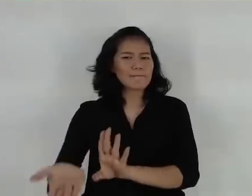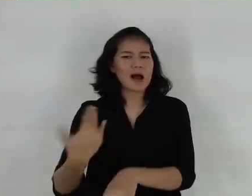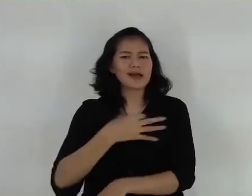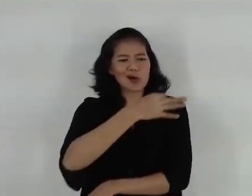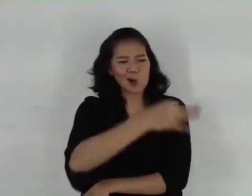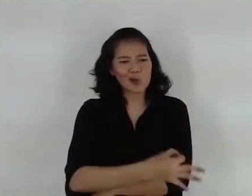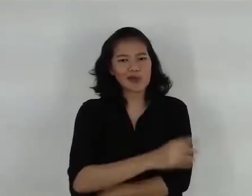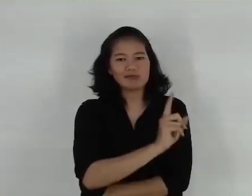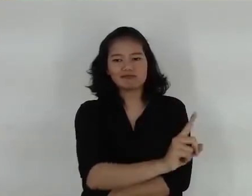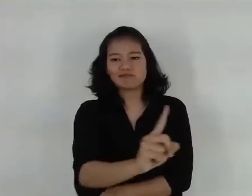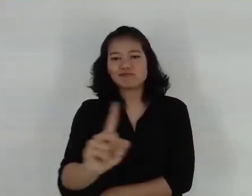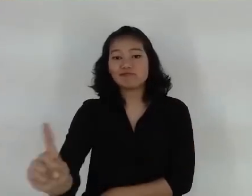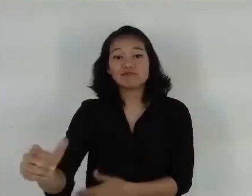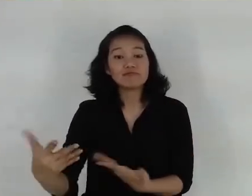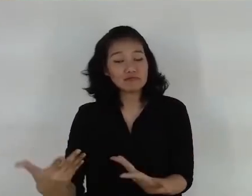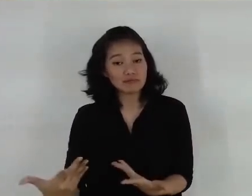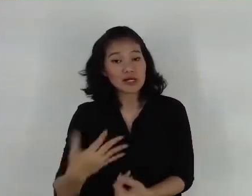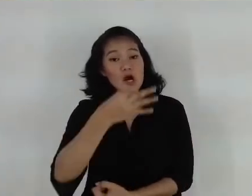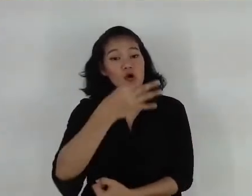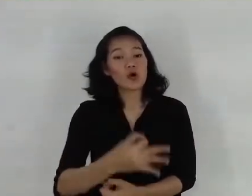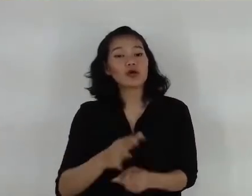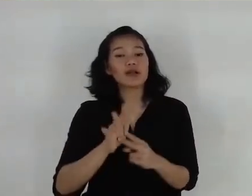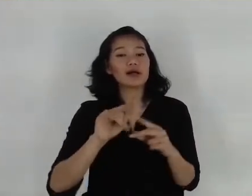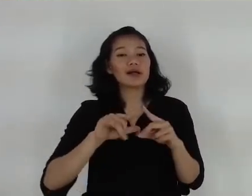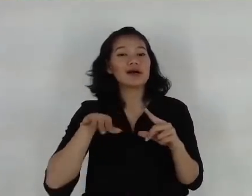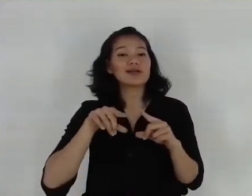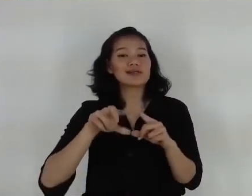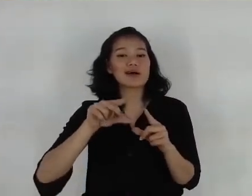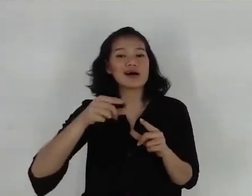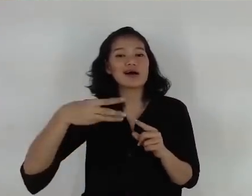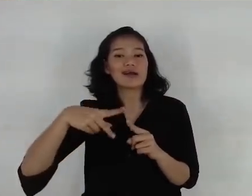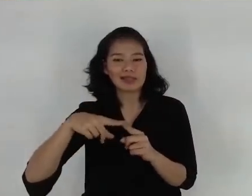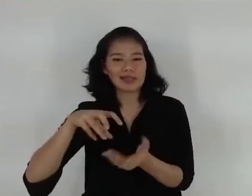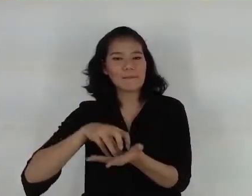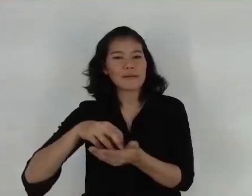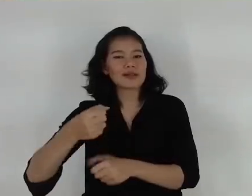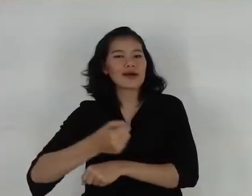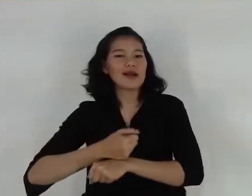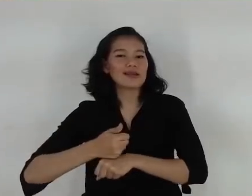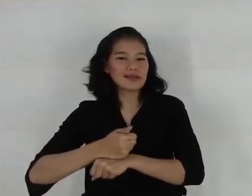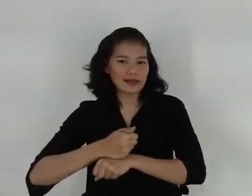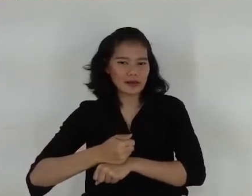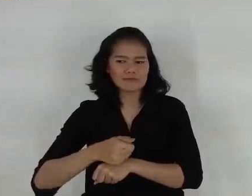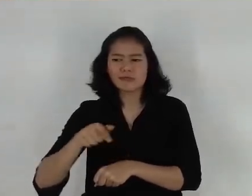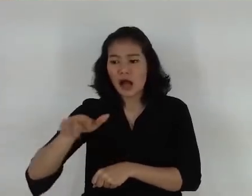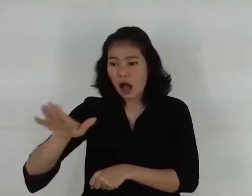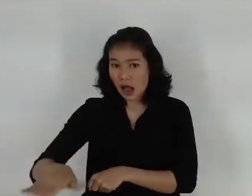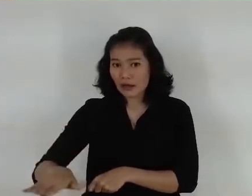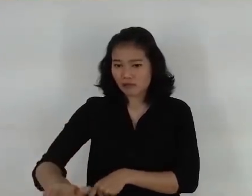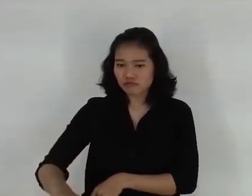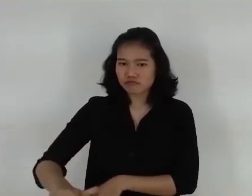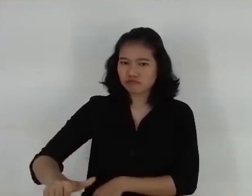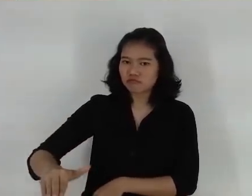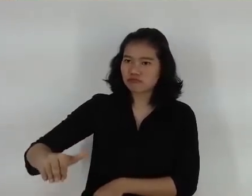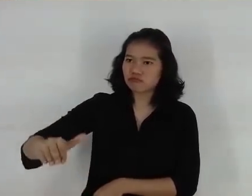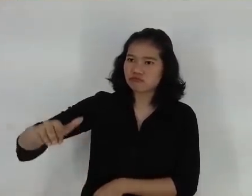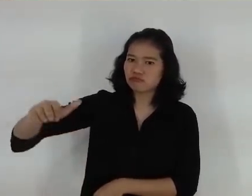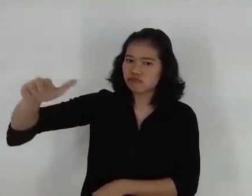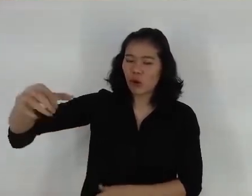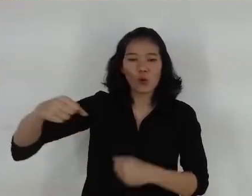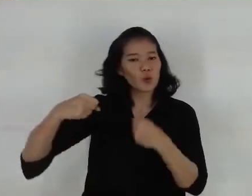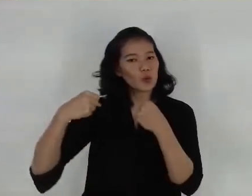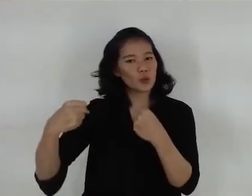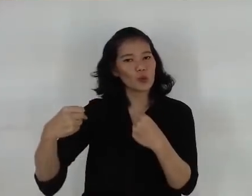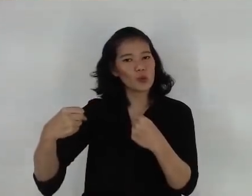kediamannya yaitu kota nazaret di Galilea anak itu bertambah besar dan menjadi kuat